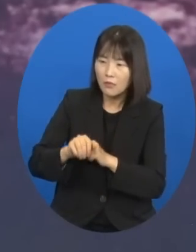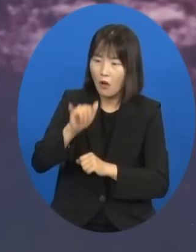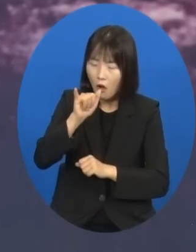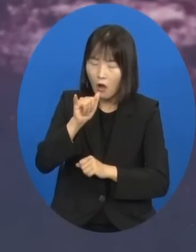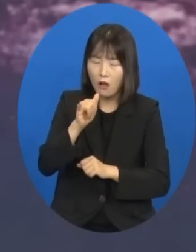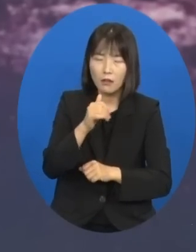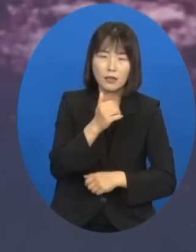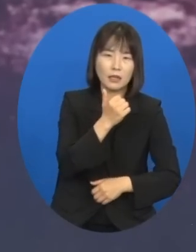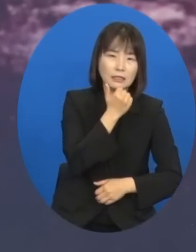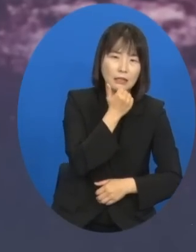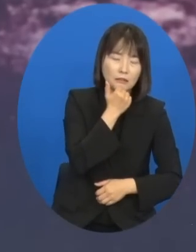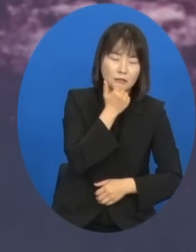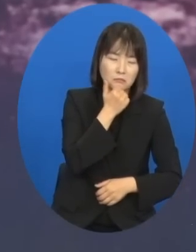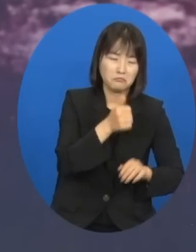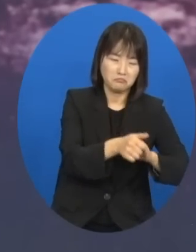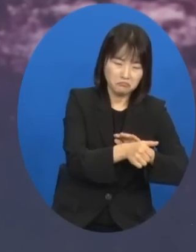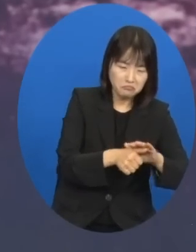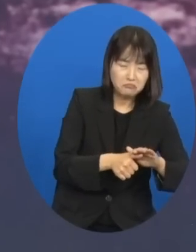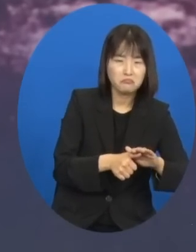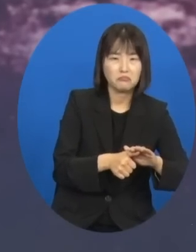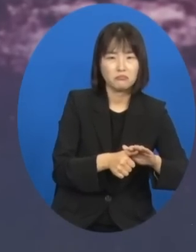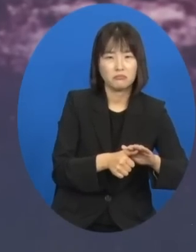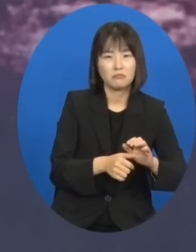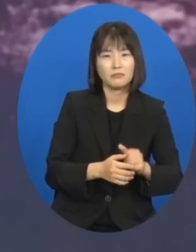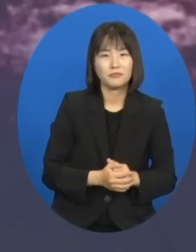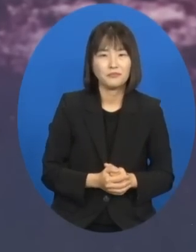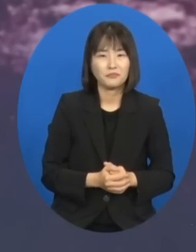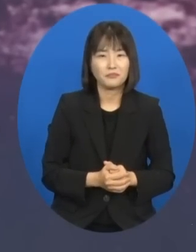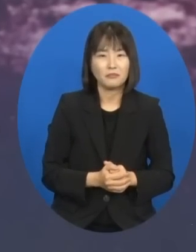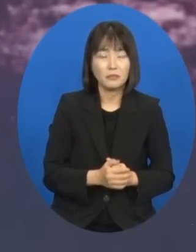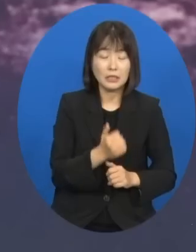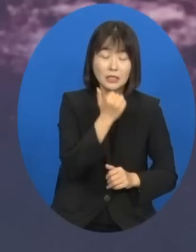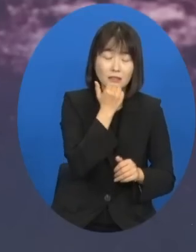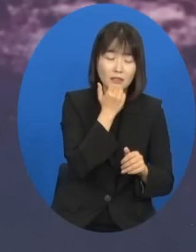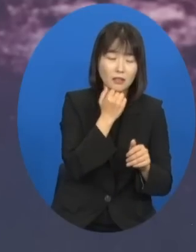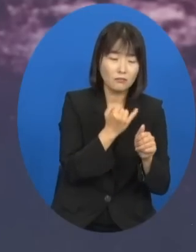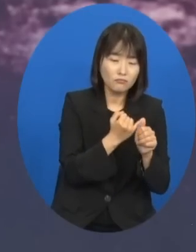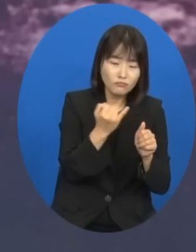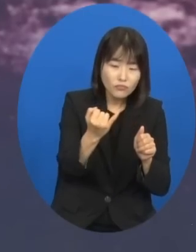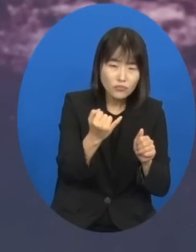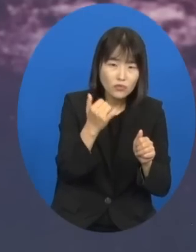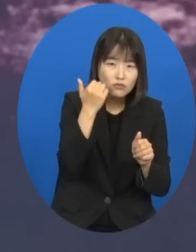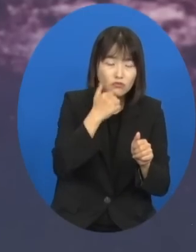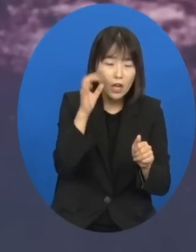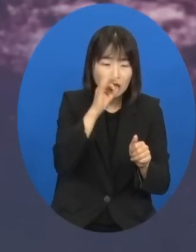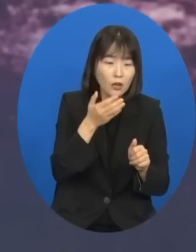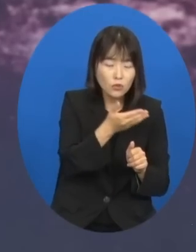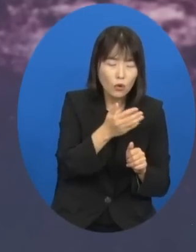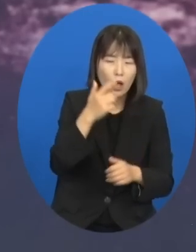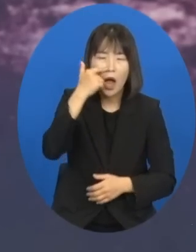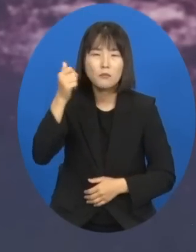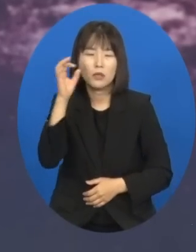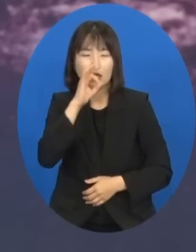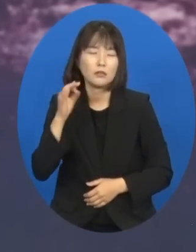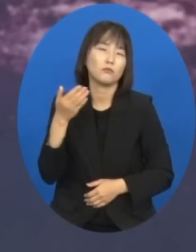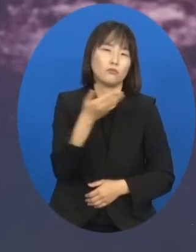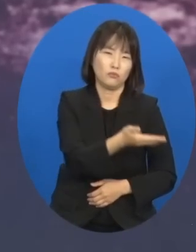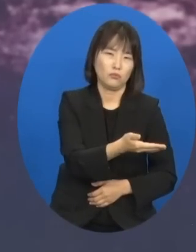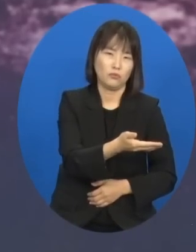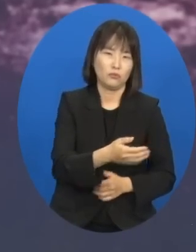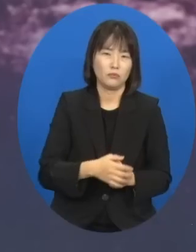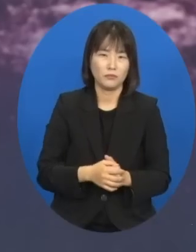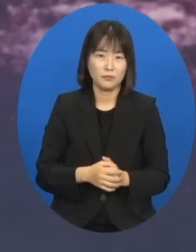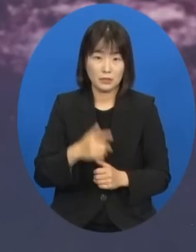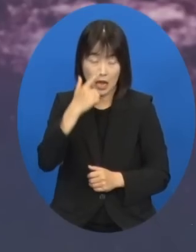않아요. 오죽했으면 그의 신부감을 아버지가 구해오겠습니까? 그게 이삭이라고요. 그냥 아버지가 그냥 이렇게 정해주면